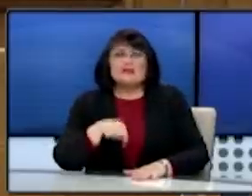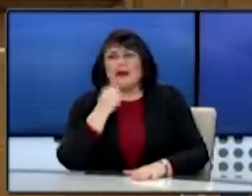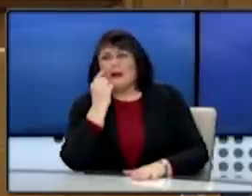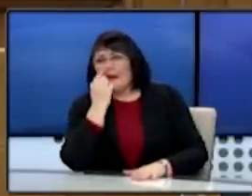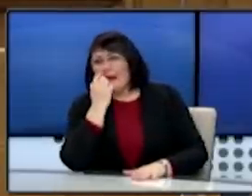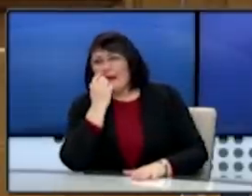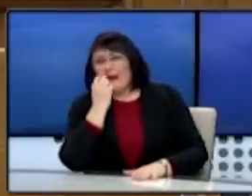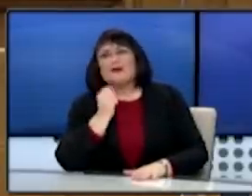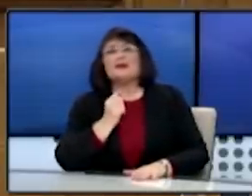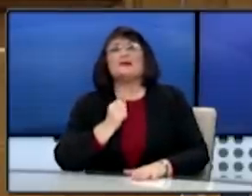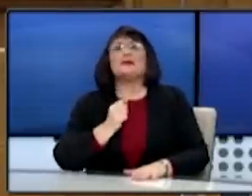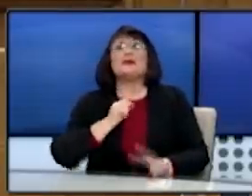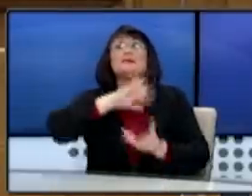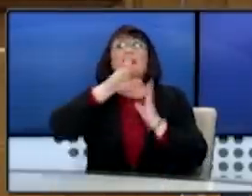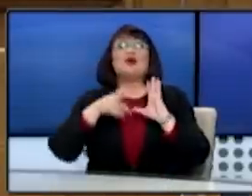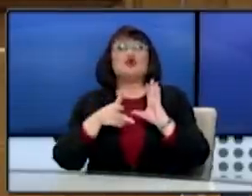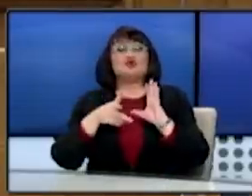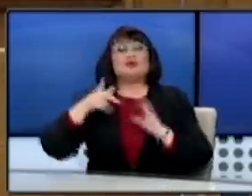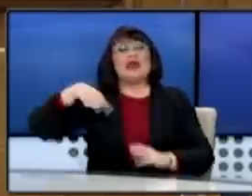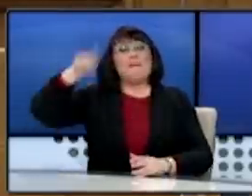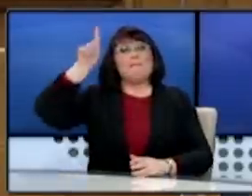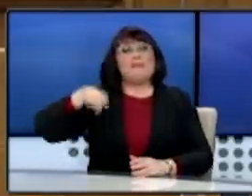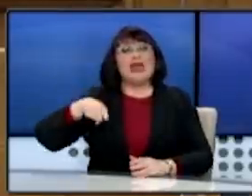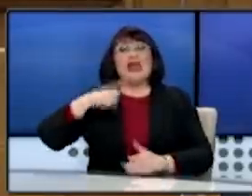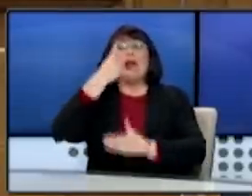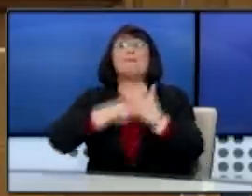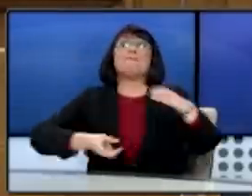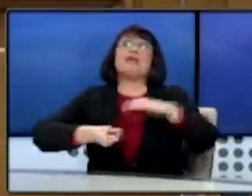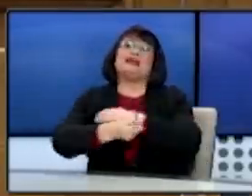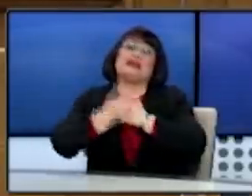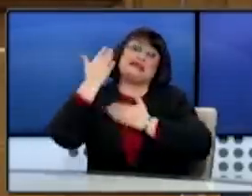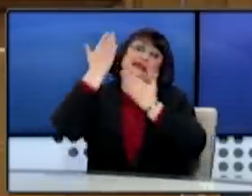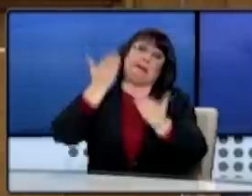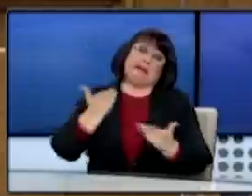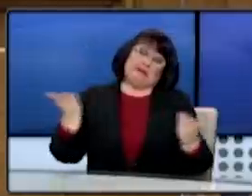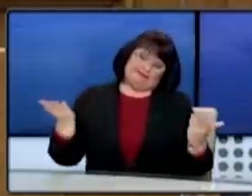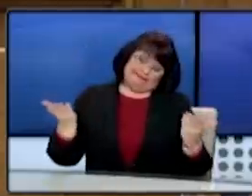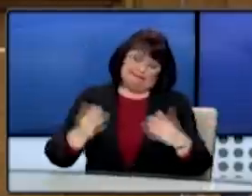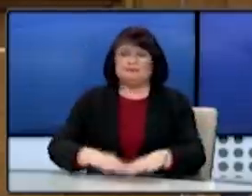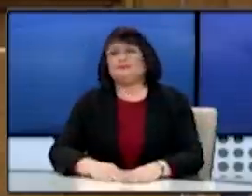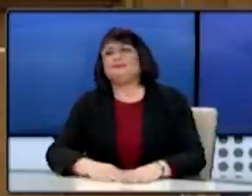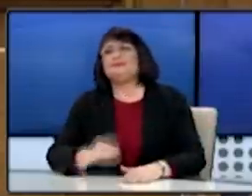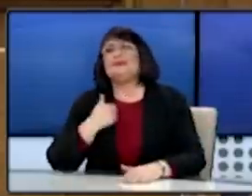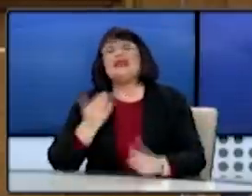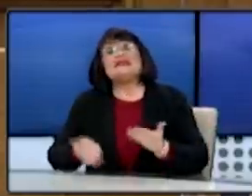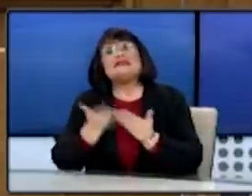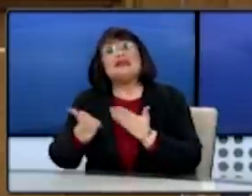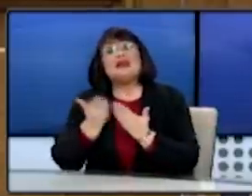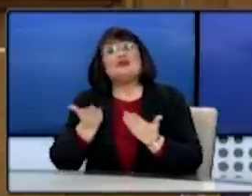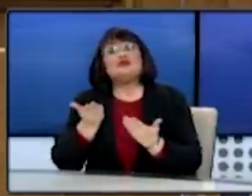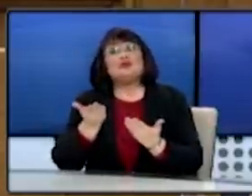είναι και η Παγκόσμια Μέρα Μετανάστη που υποτίθεται την τιμάτε κι εσείς. Στηρίζουμε το